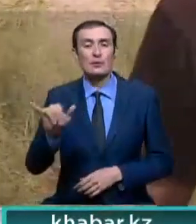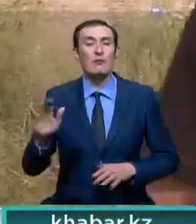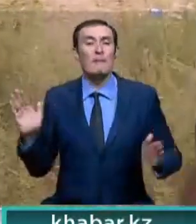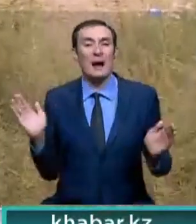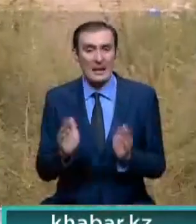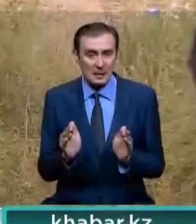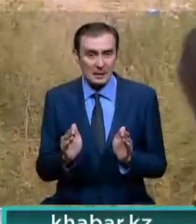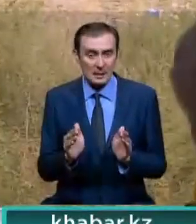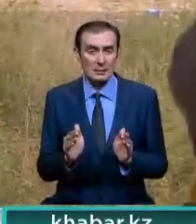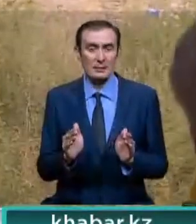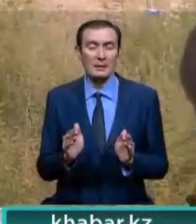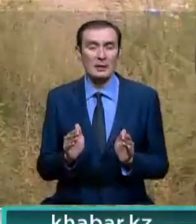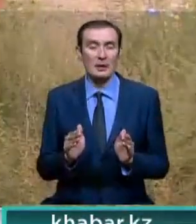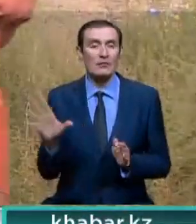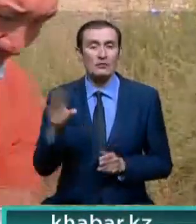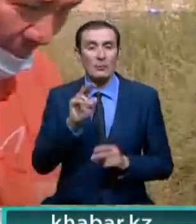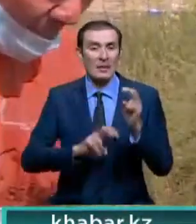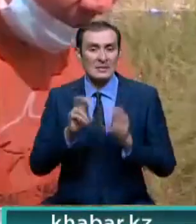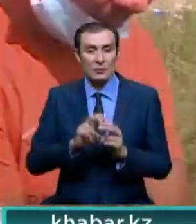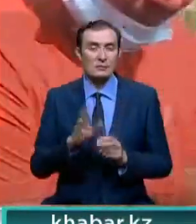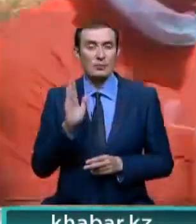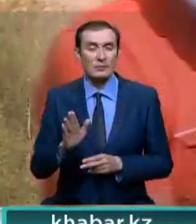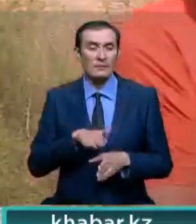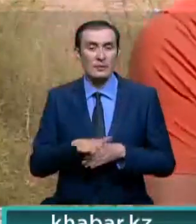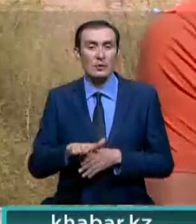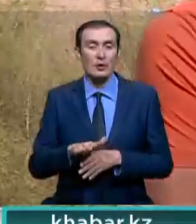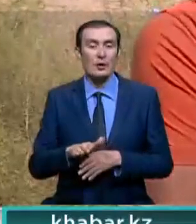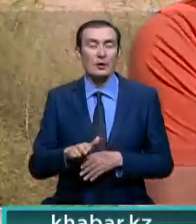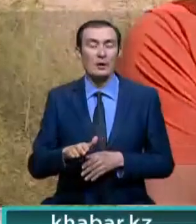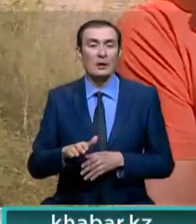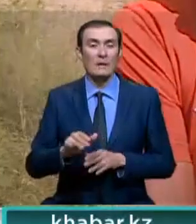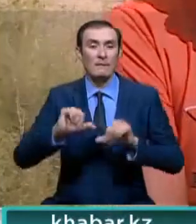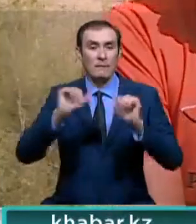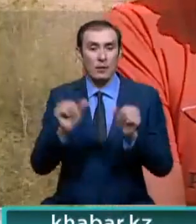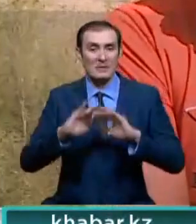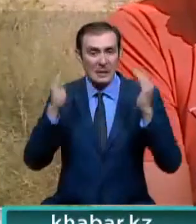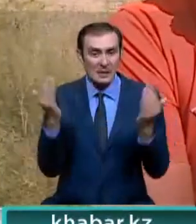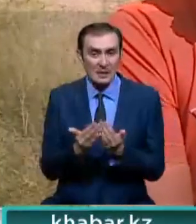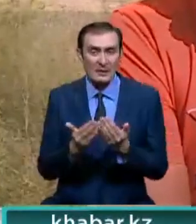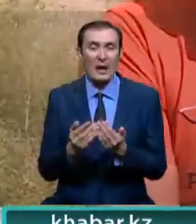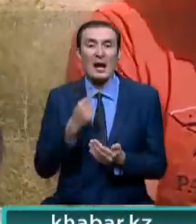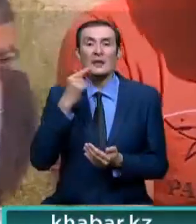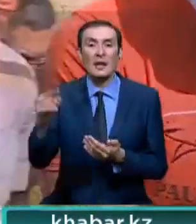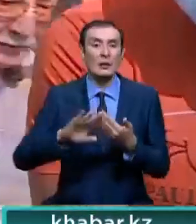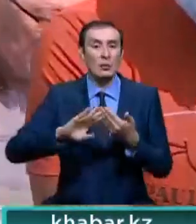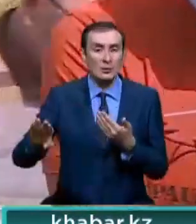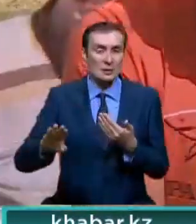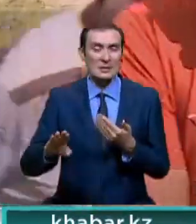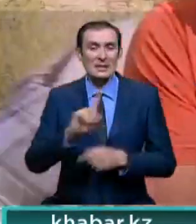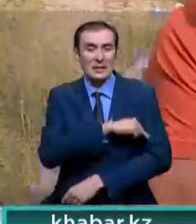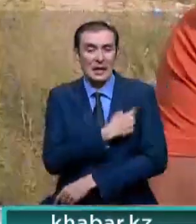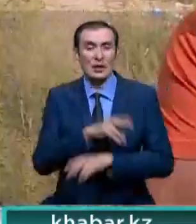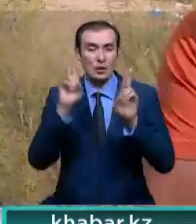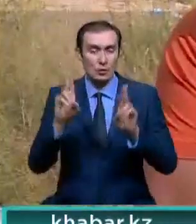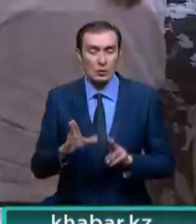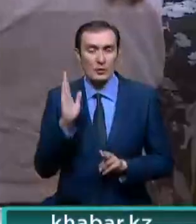меньше. Все производство будет производиться в силосах. Отдаленность от микрорайонов, санитарные нормы все